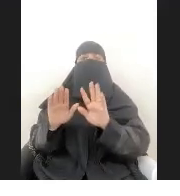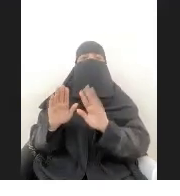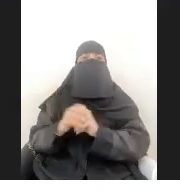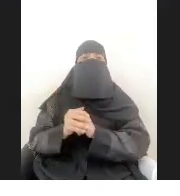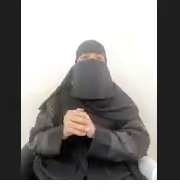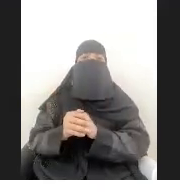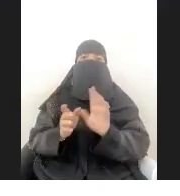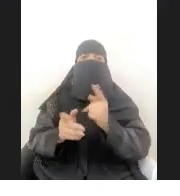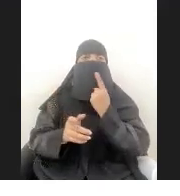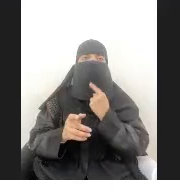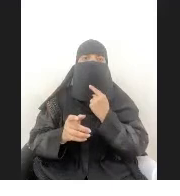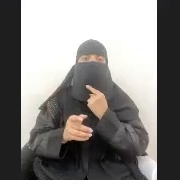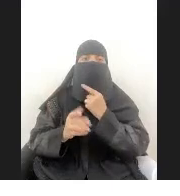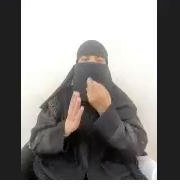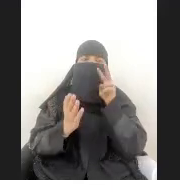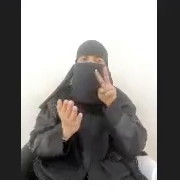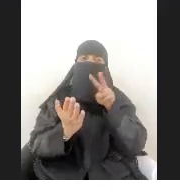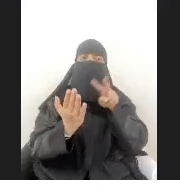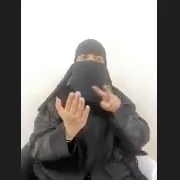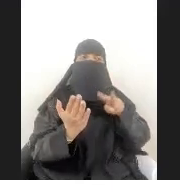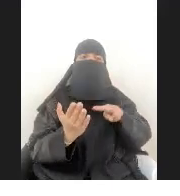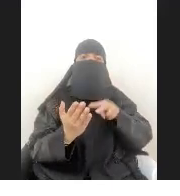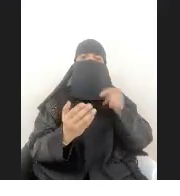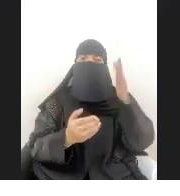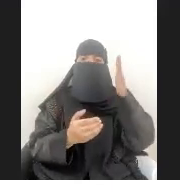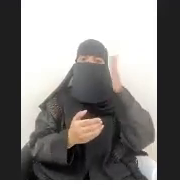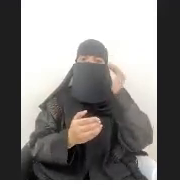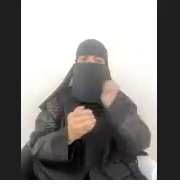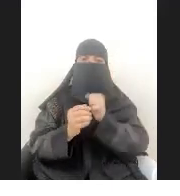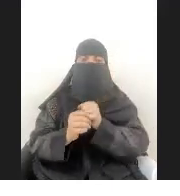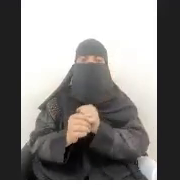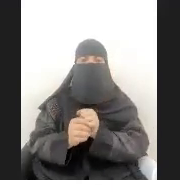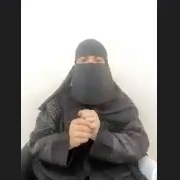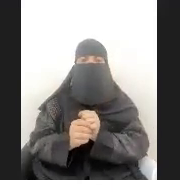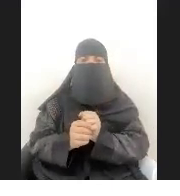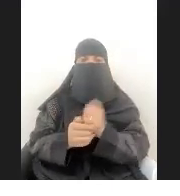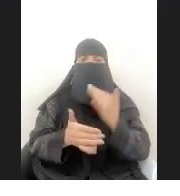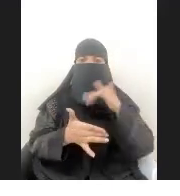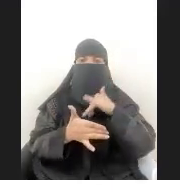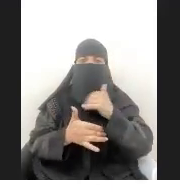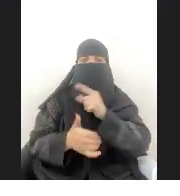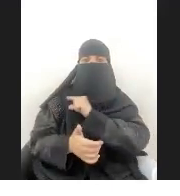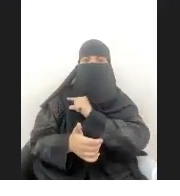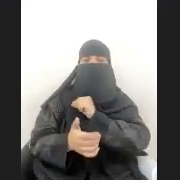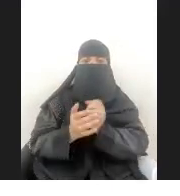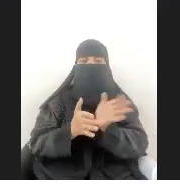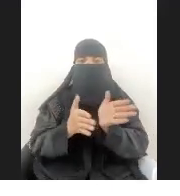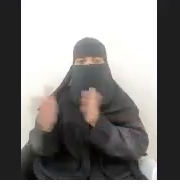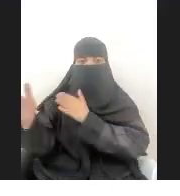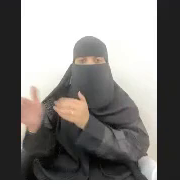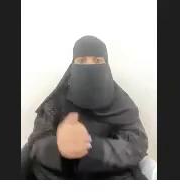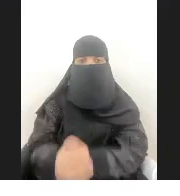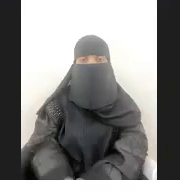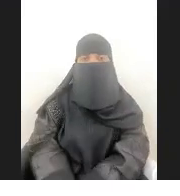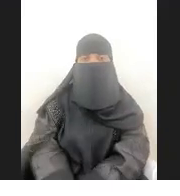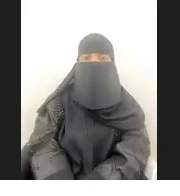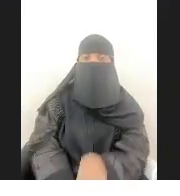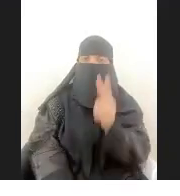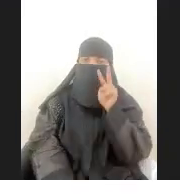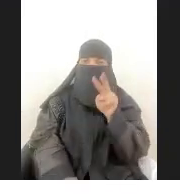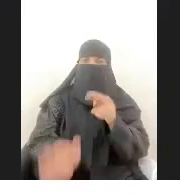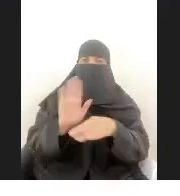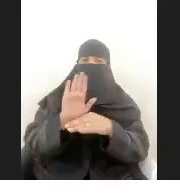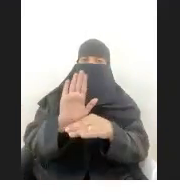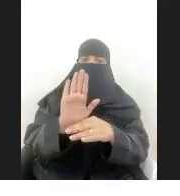بشكل سريع في التعلم المدمج في شيء اسمه blueprint. blueprint هذه إنه إحنا نحدد